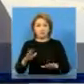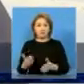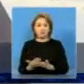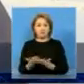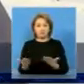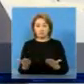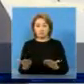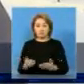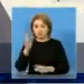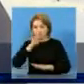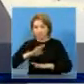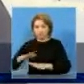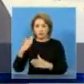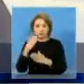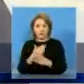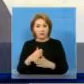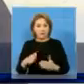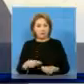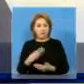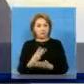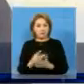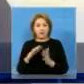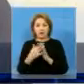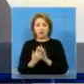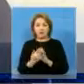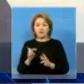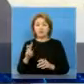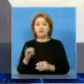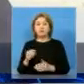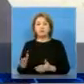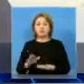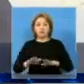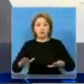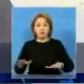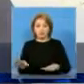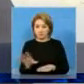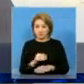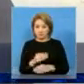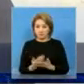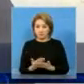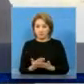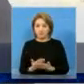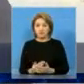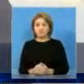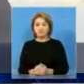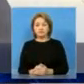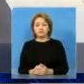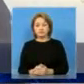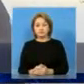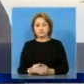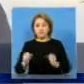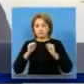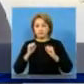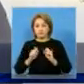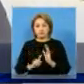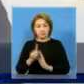осылай мемлекет қолдау көрсетіп жатқанына. Ауылдық елді мекендердің балаларынан да бір қабілетті спортшылар